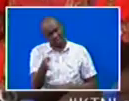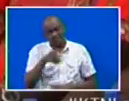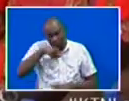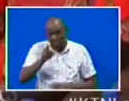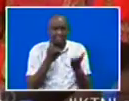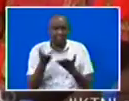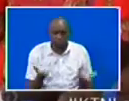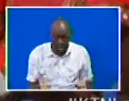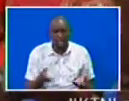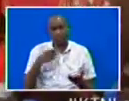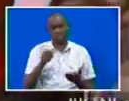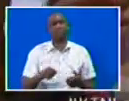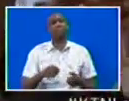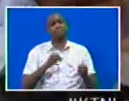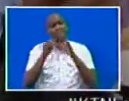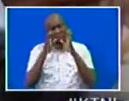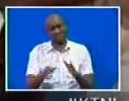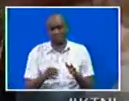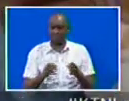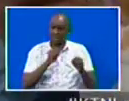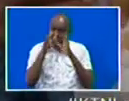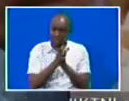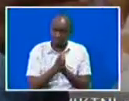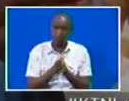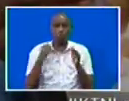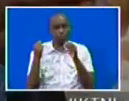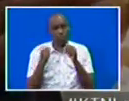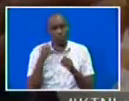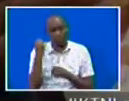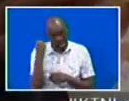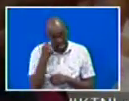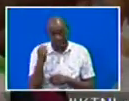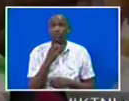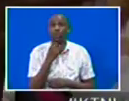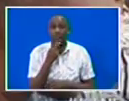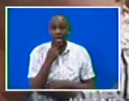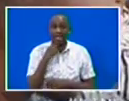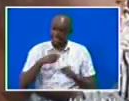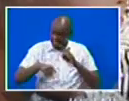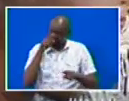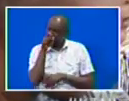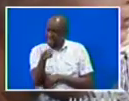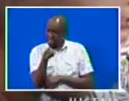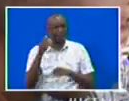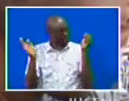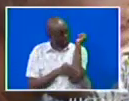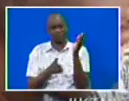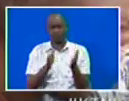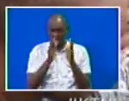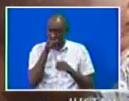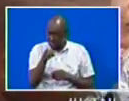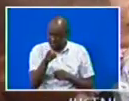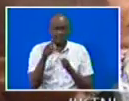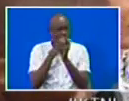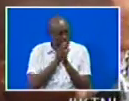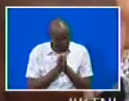kihudumu katika nafasi ya afisa mshauri masuala ya sheria katika kiwanda cha sukari cha Mumias, ambaye mauaji yake kwa njia ya kinyama ni swala ambalo